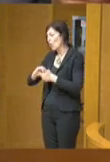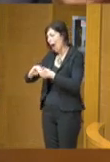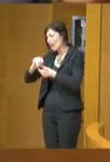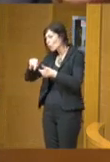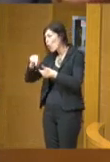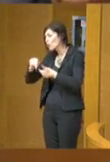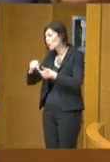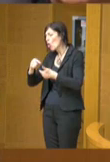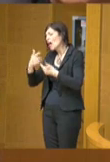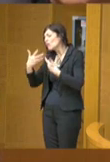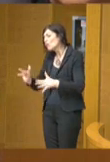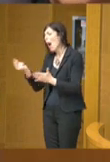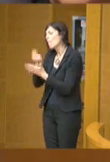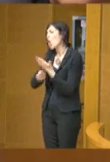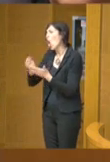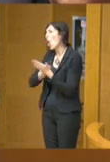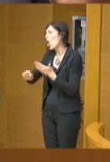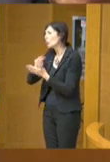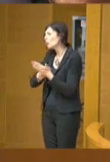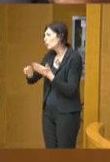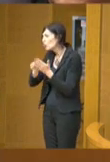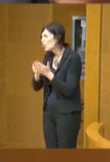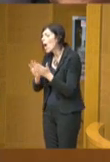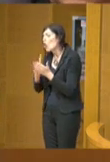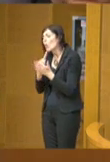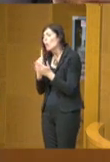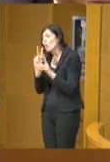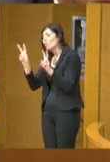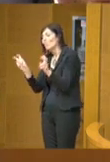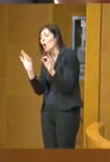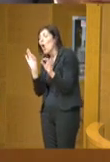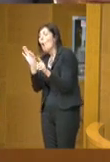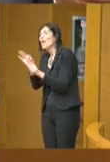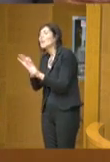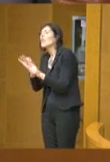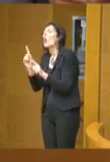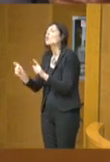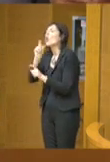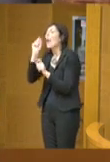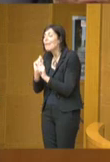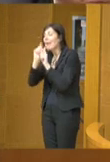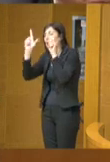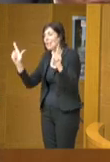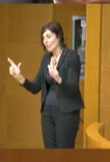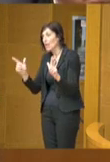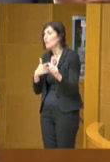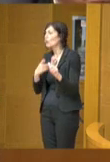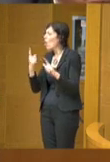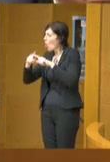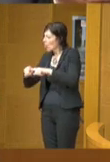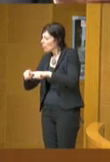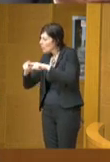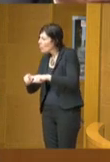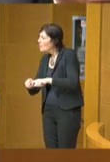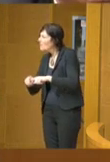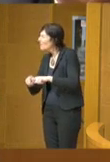un progetto incentrato sulla giornata dei risvegli con l'artista Alessandro Bergonzoni, nostro testimonial. Si tratta di una